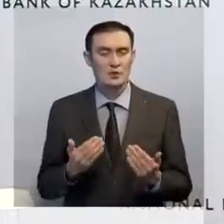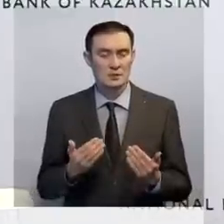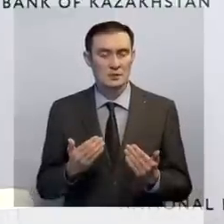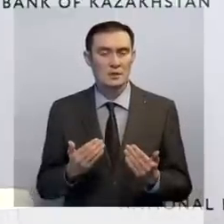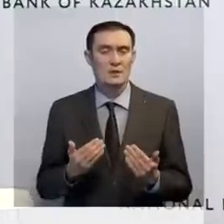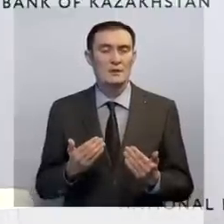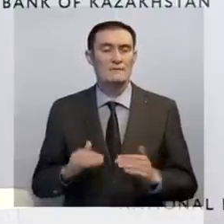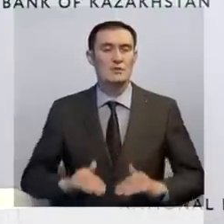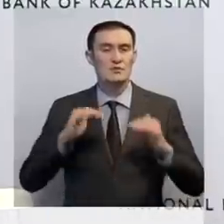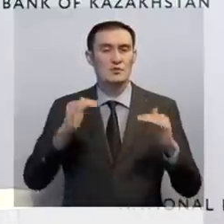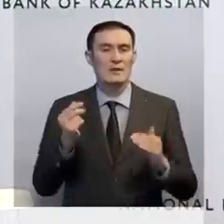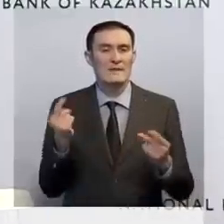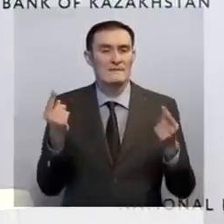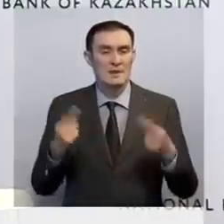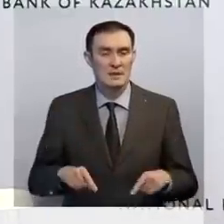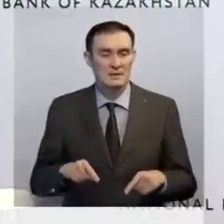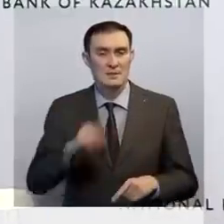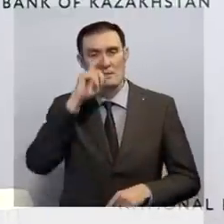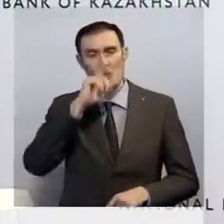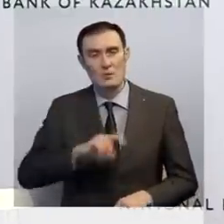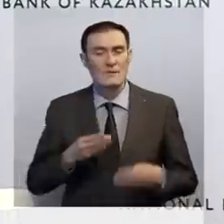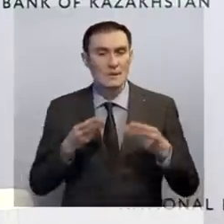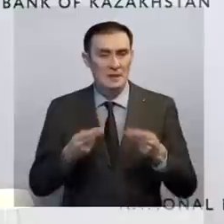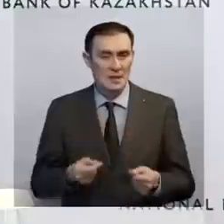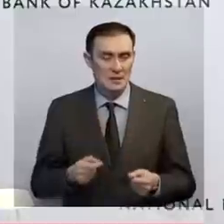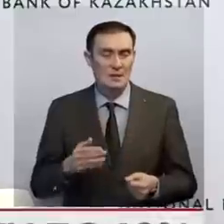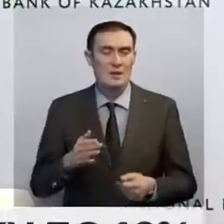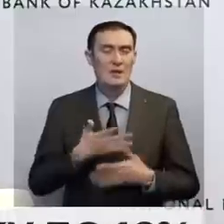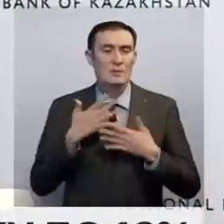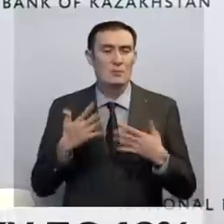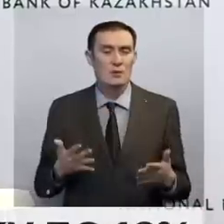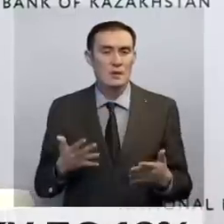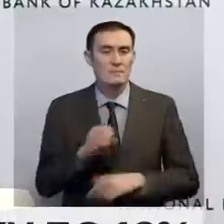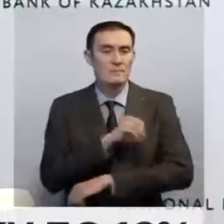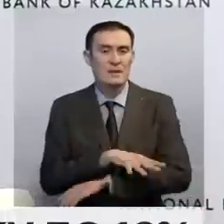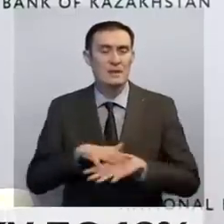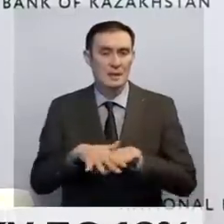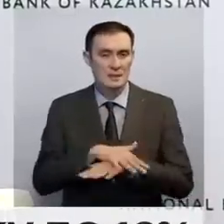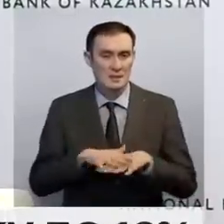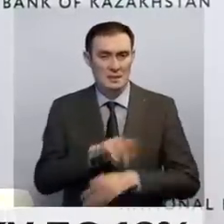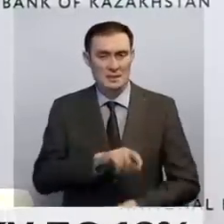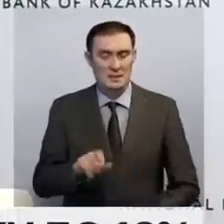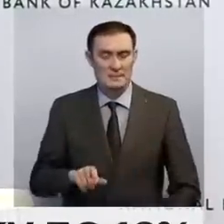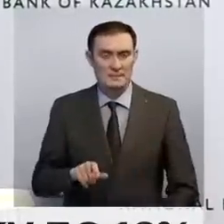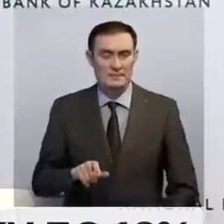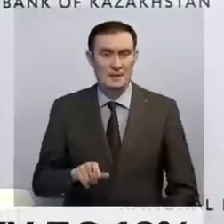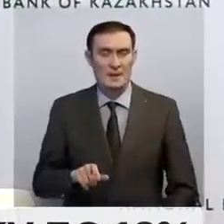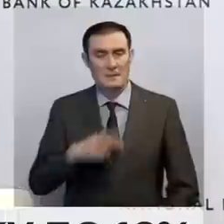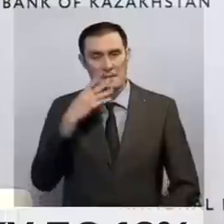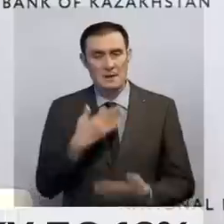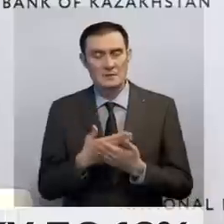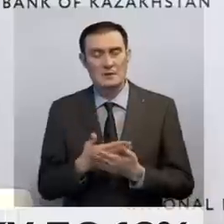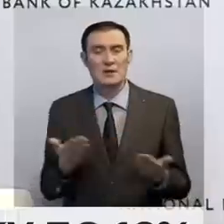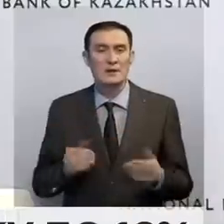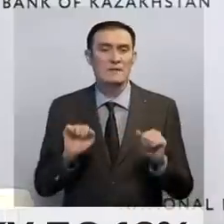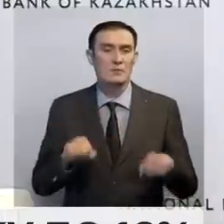как высокая инфляция в первую очередь негативно влияет на наиболее уязвимые слои населения, отражаясь на